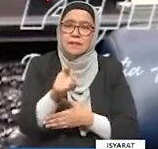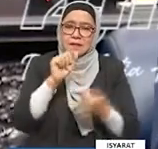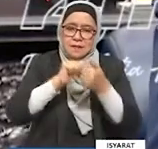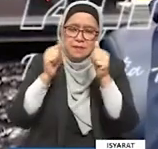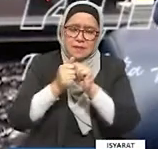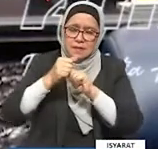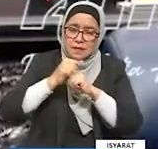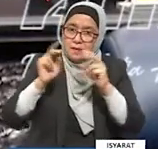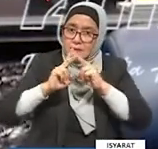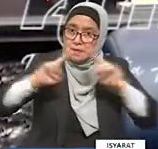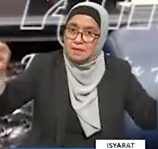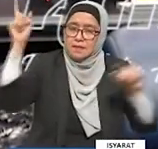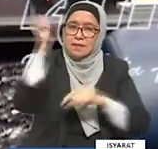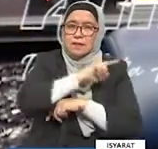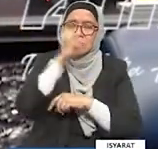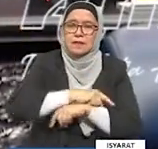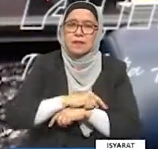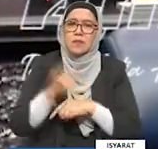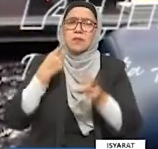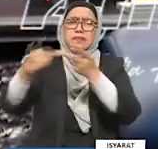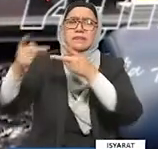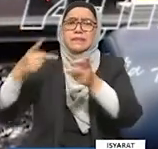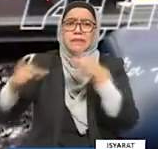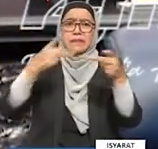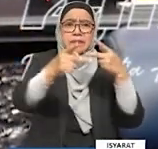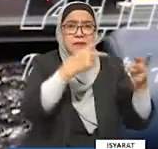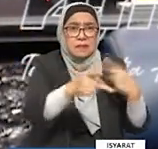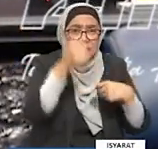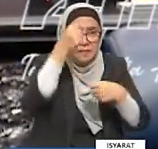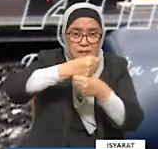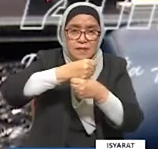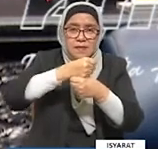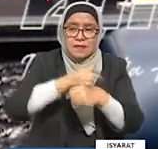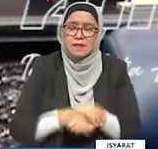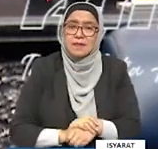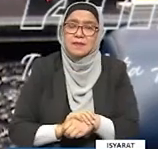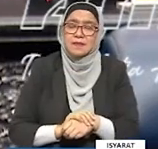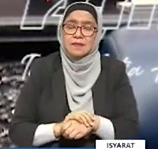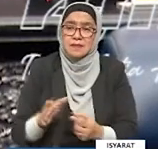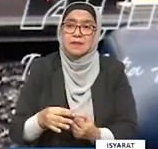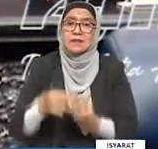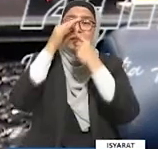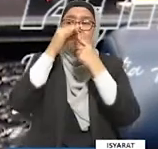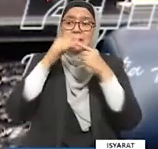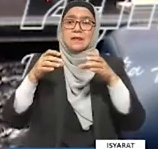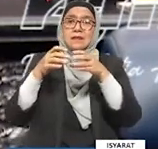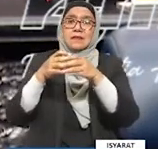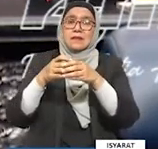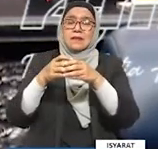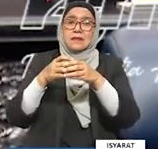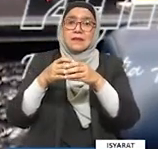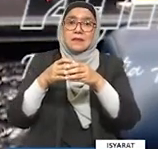cukup kritikal, di mana mismatching. Khususnya daripada golongan keluar yang terdiri daripada first